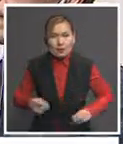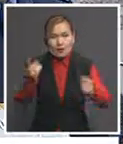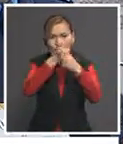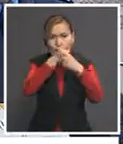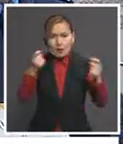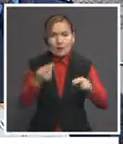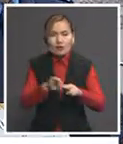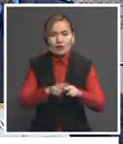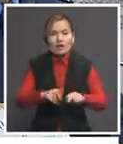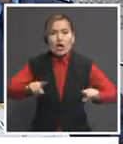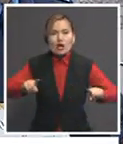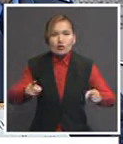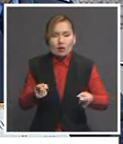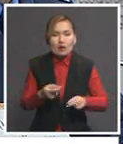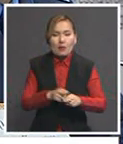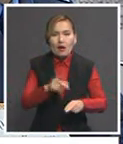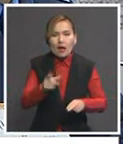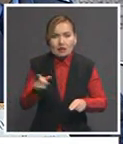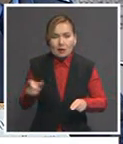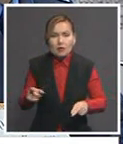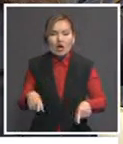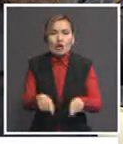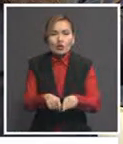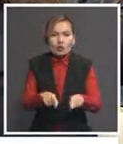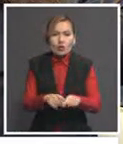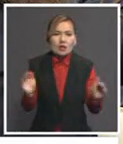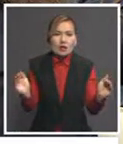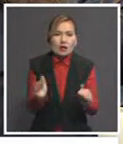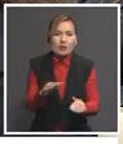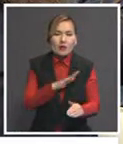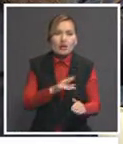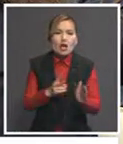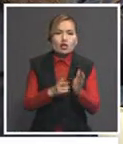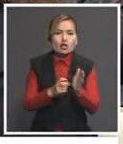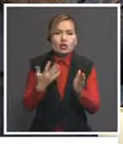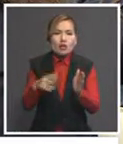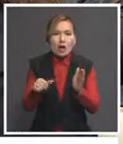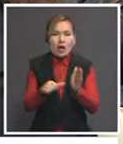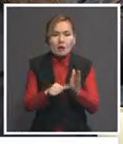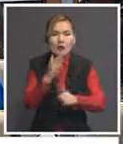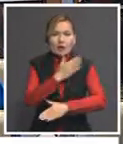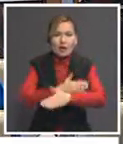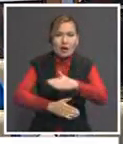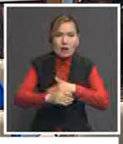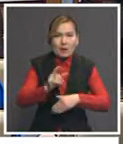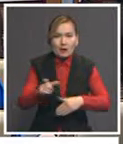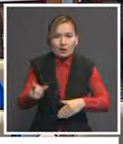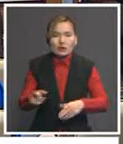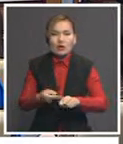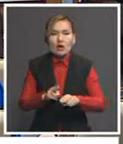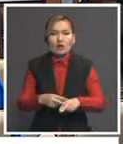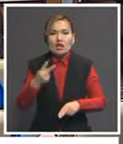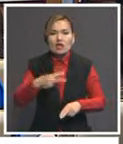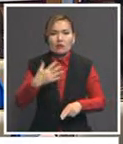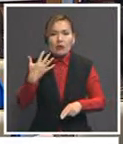қарағанда сотталушылар арасында өлім саны артқан. Түзеу мекемелерінде 756 мүмкіндігі шектелген 75 ісік